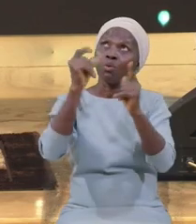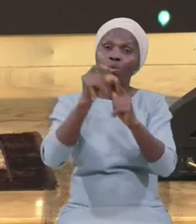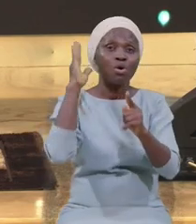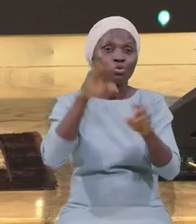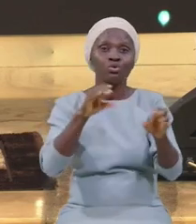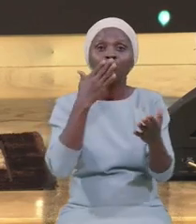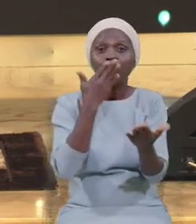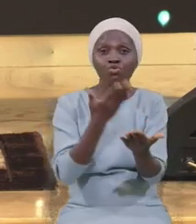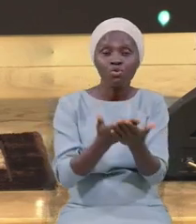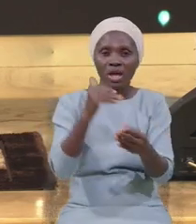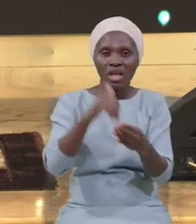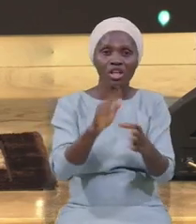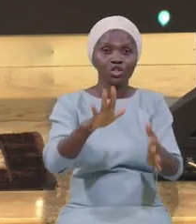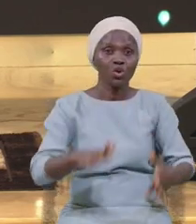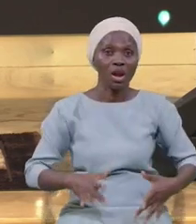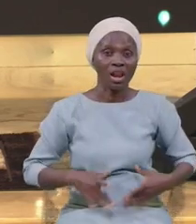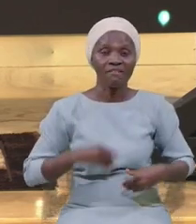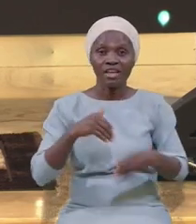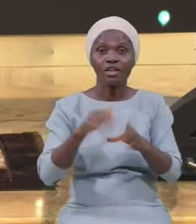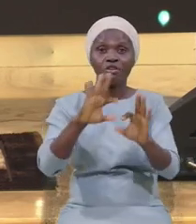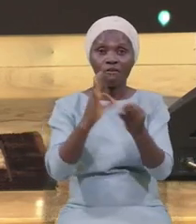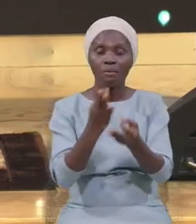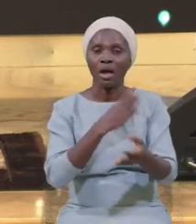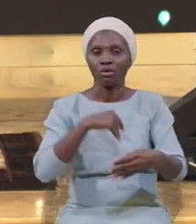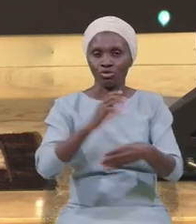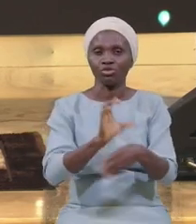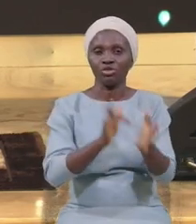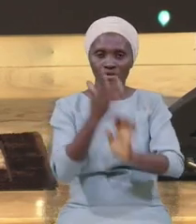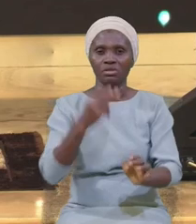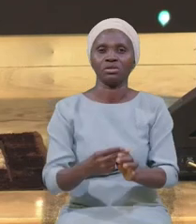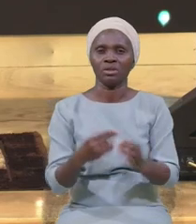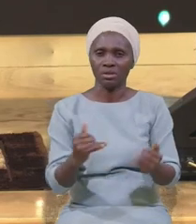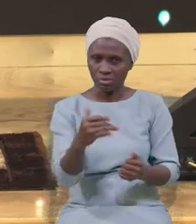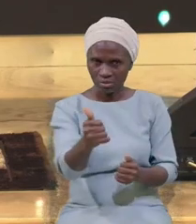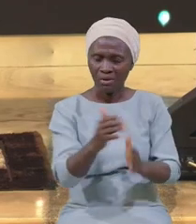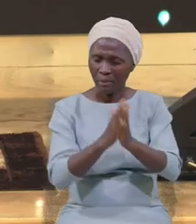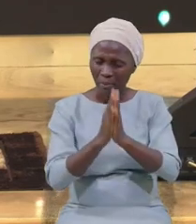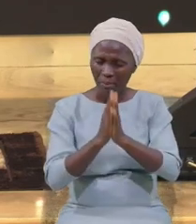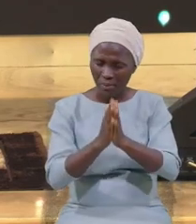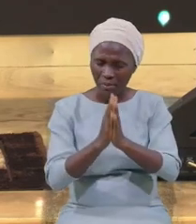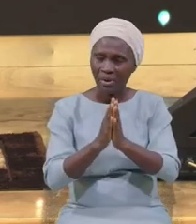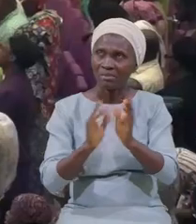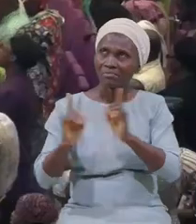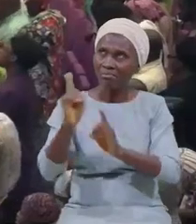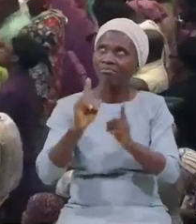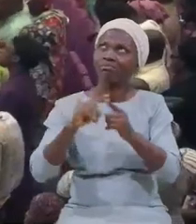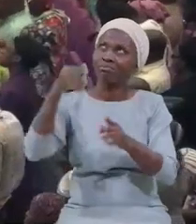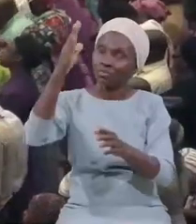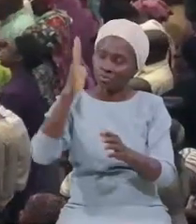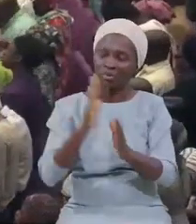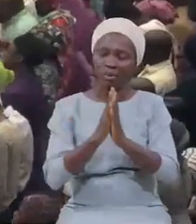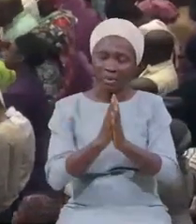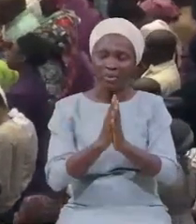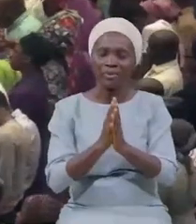bien. Du bien, que la parole fasse du bien à l'église, à la famille, à tous. Ouvrez la bouche et parlez au